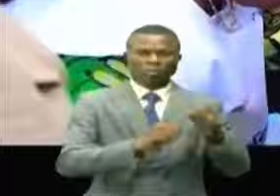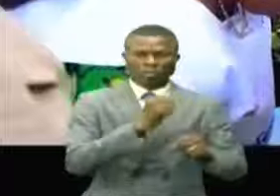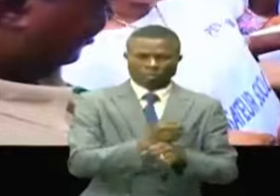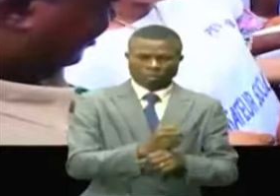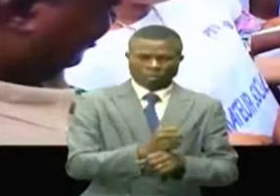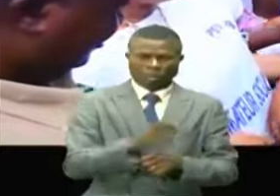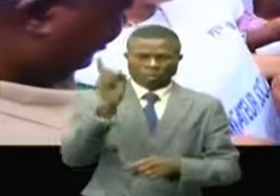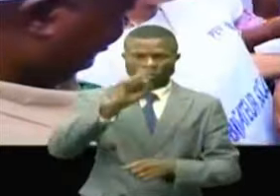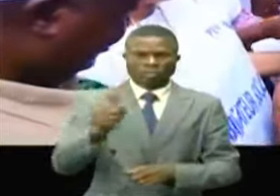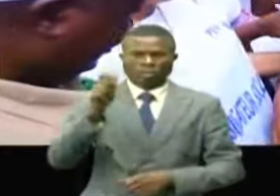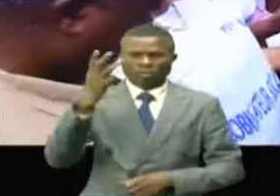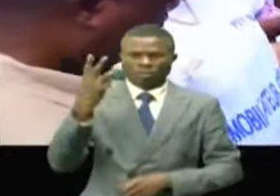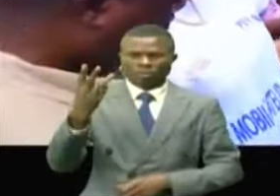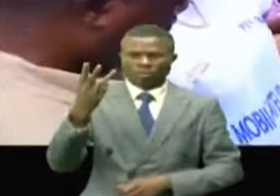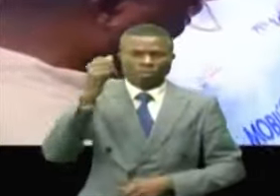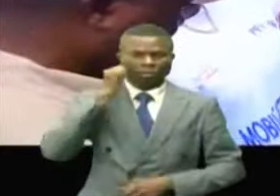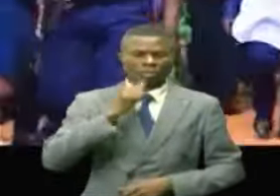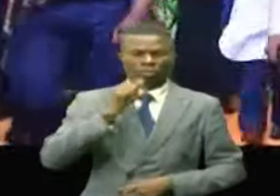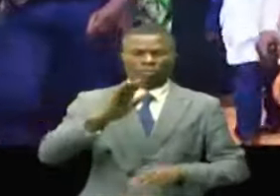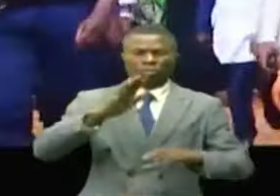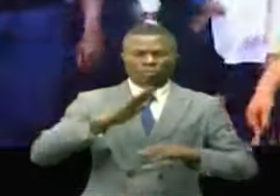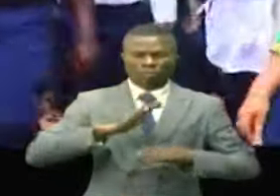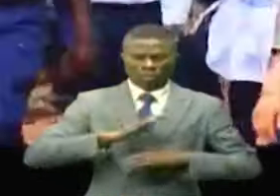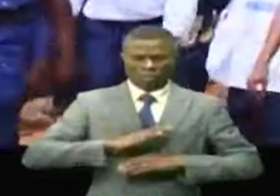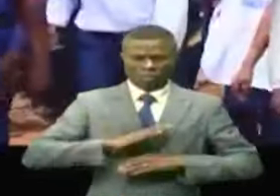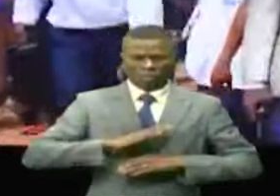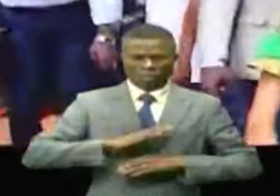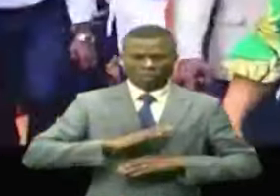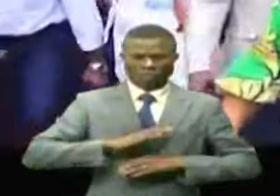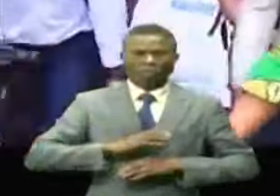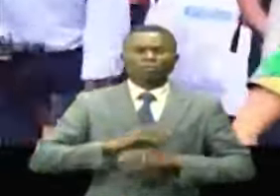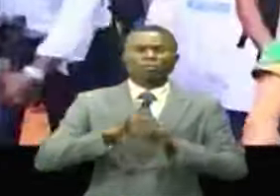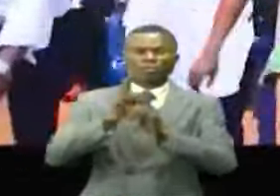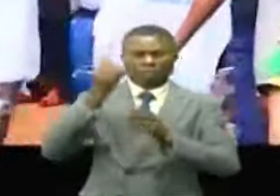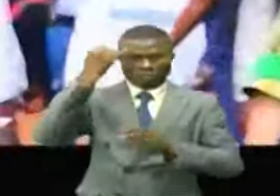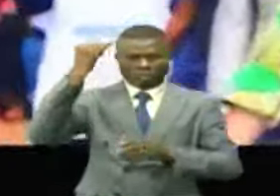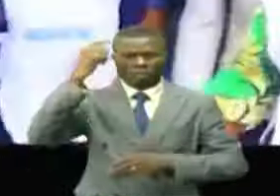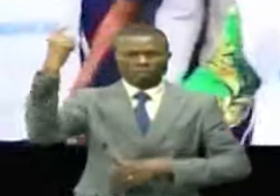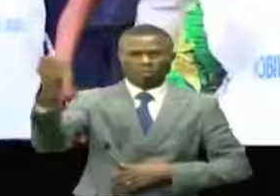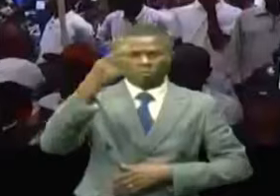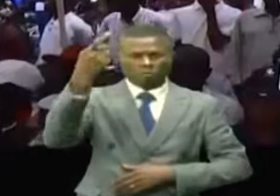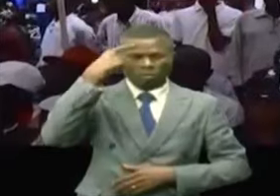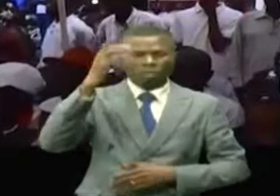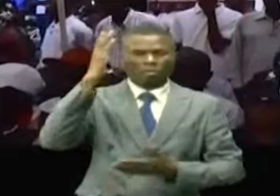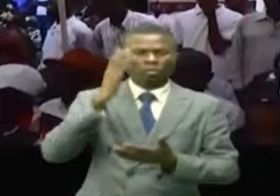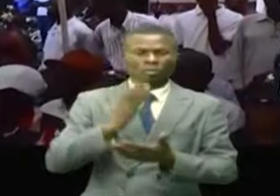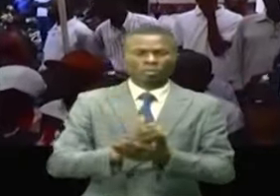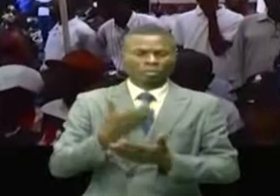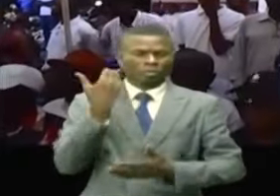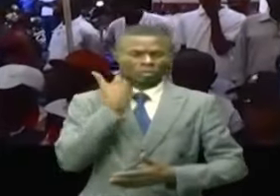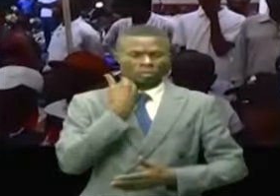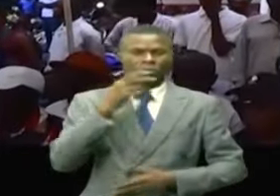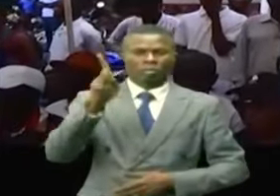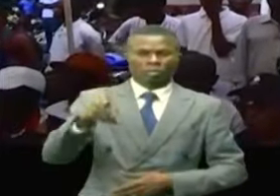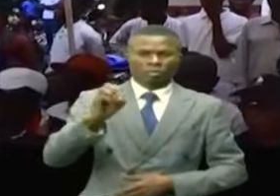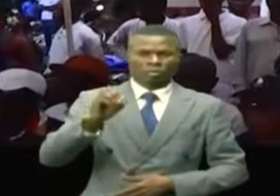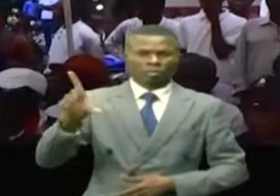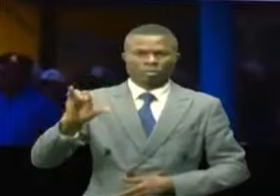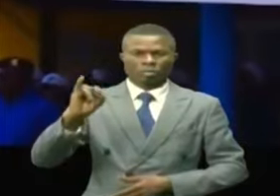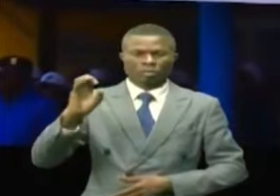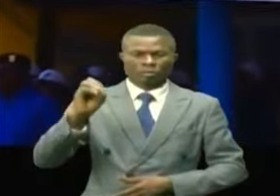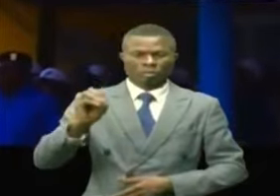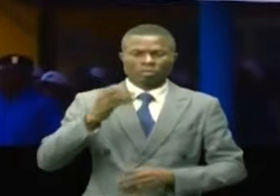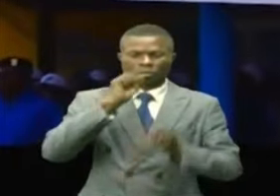33 filles c'est pour répondre au pldoyer mené par l'Initiative mondiale pour l'éradication de la polio à la campagne